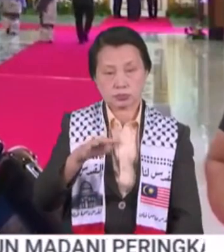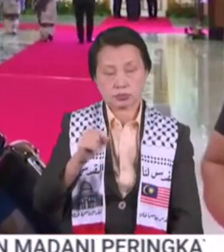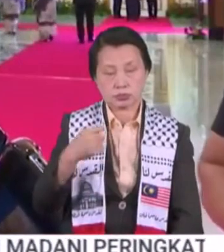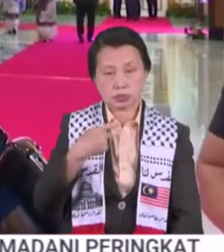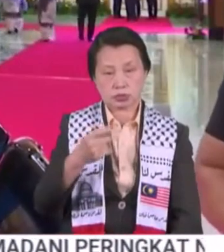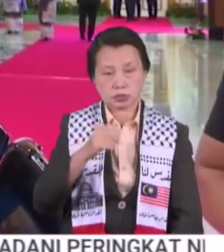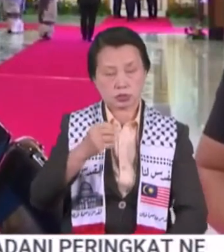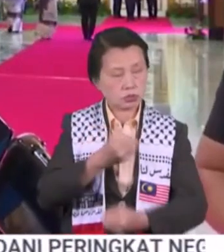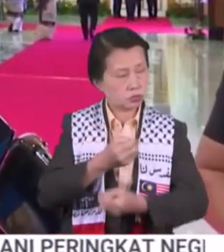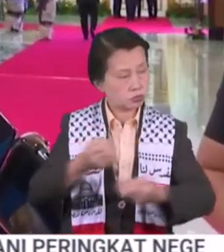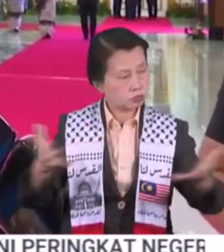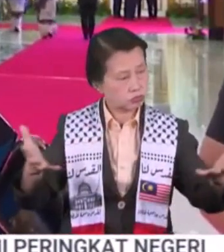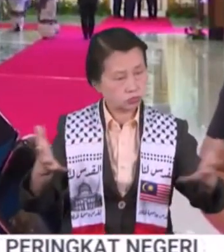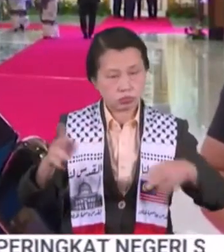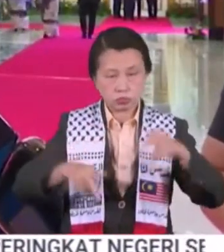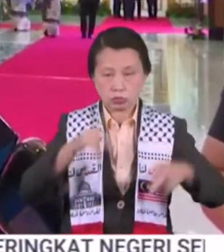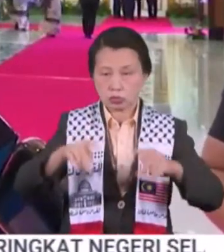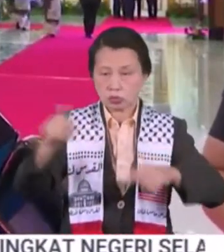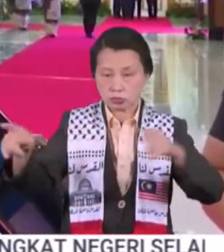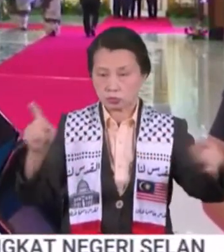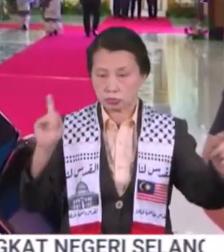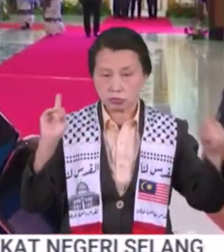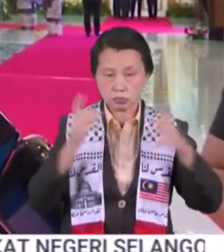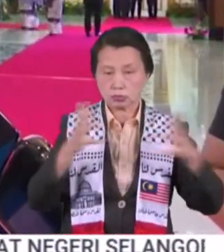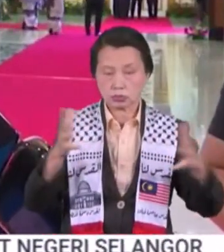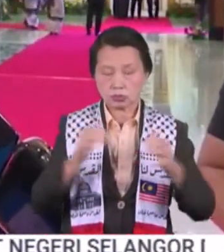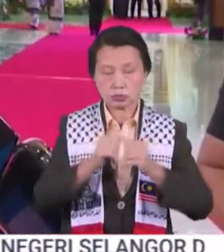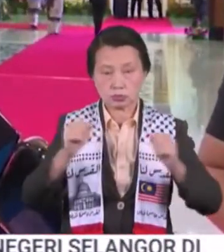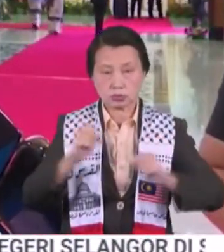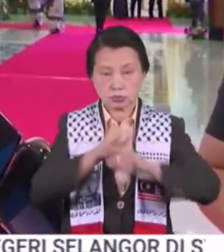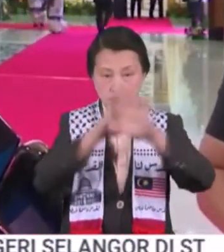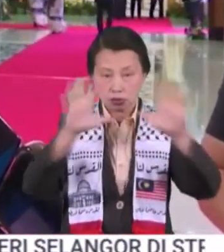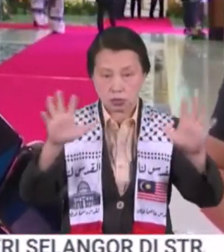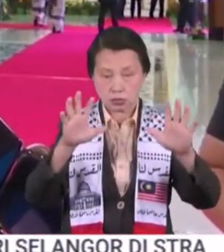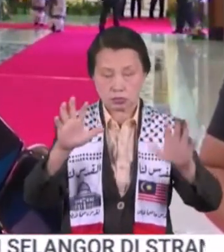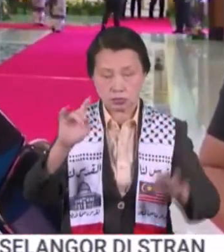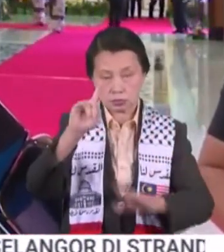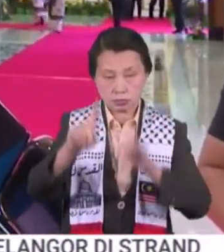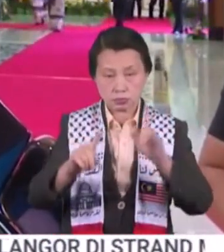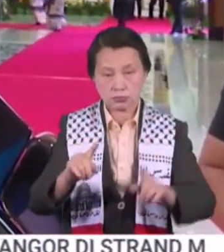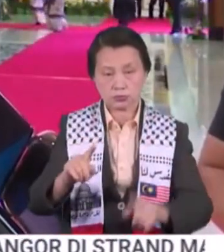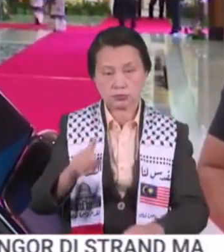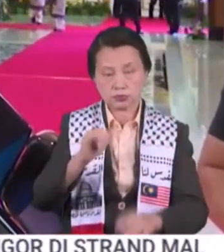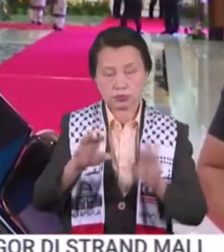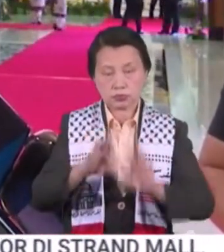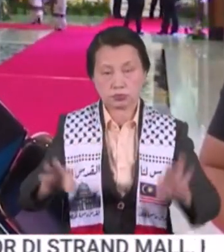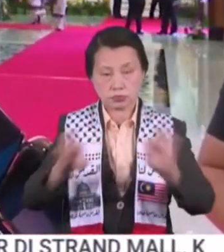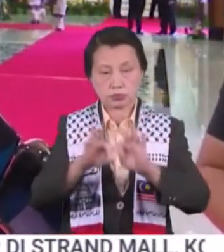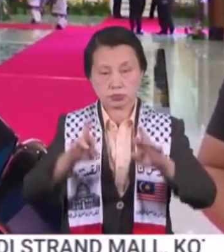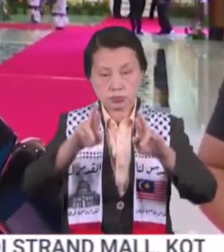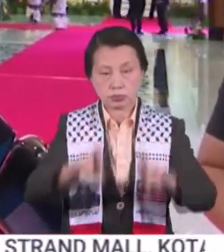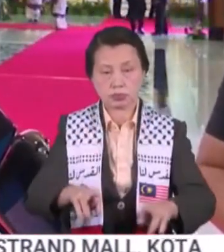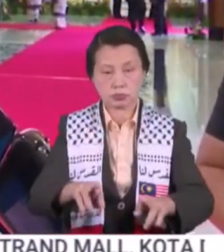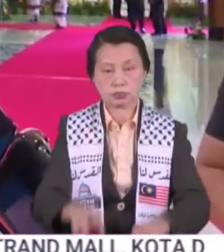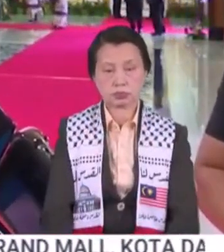pertama di Dewan kali ini dengan begitu jelas mendekankan soal dan kepentingan rakyat sebagai